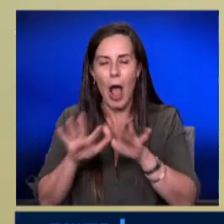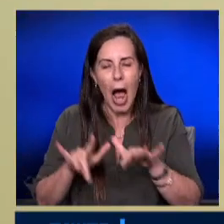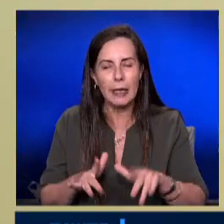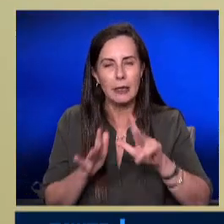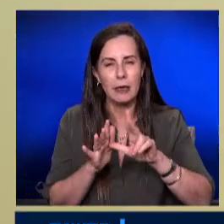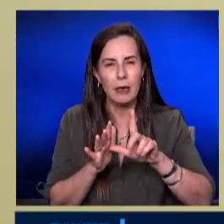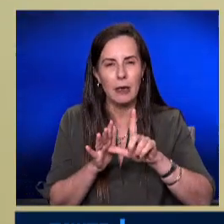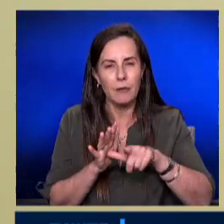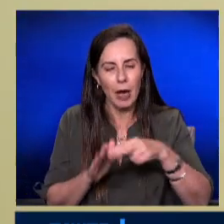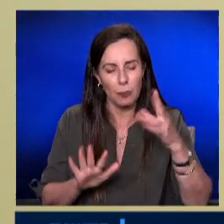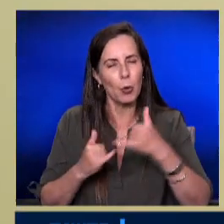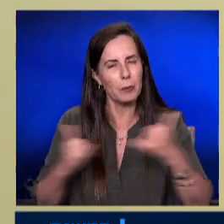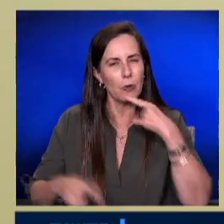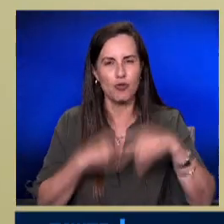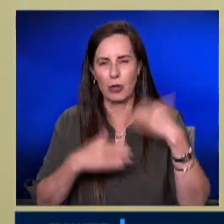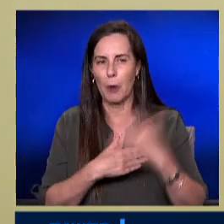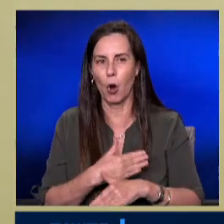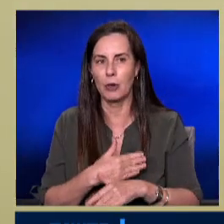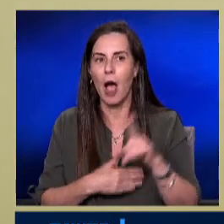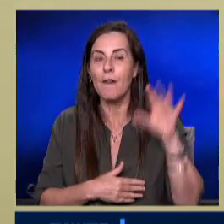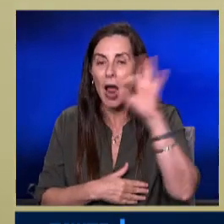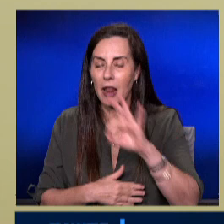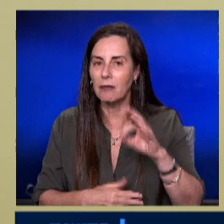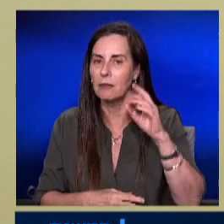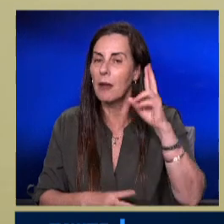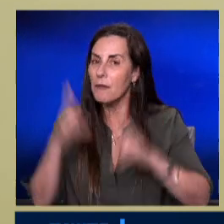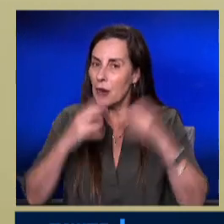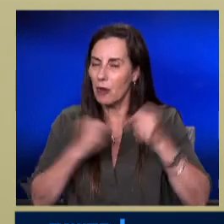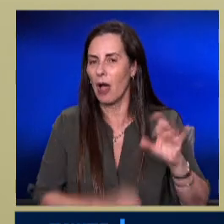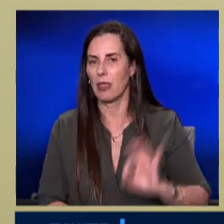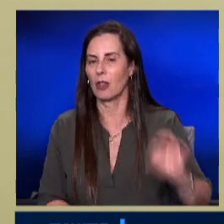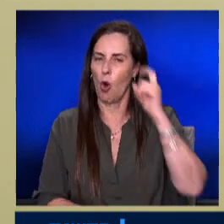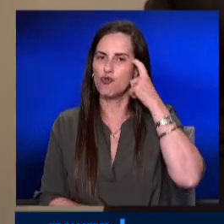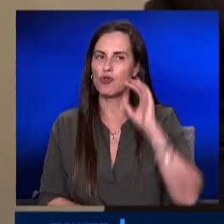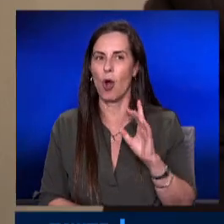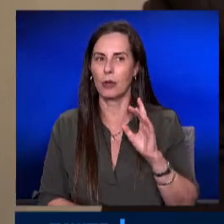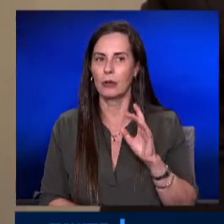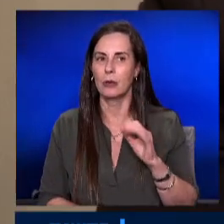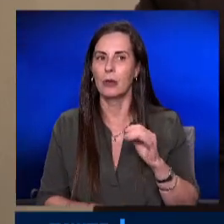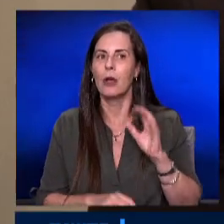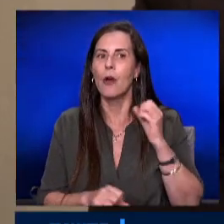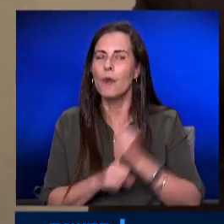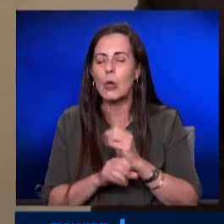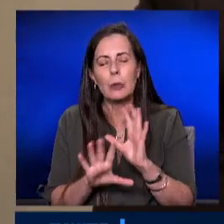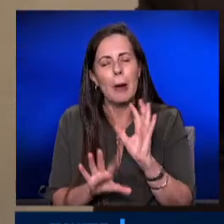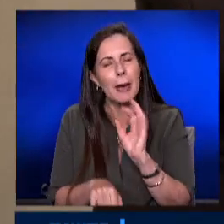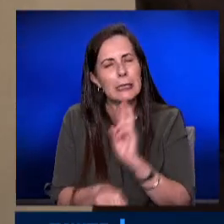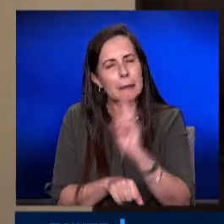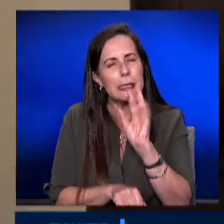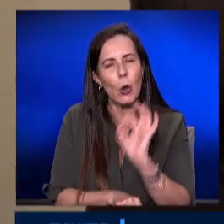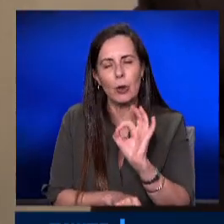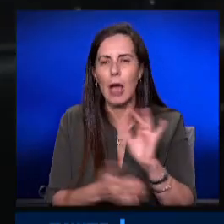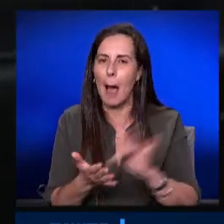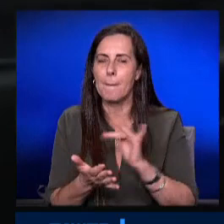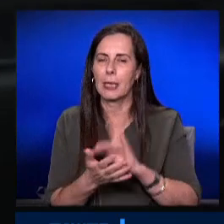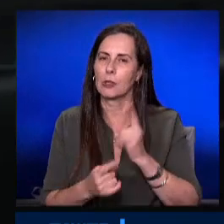באוטוטק מאוד מתפתחות בשנים האחרונות, אבל עדיין יצרנות הרכב חוששות. ומכניסות בצורה מאוד מאוד מאוד זהירה אפליקציה